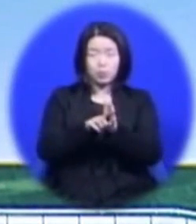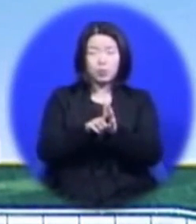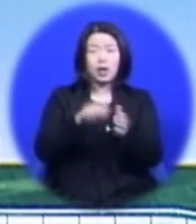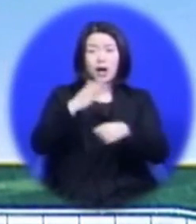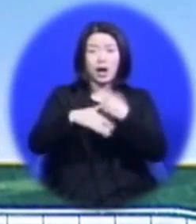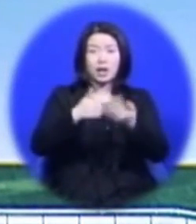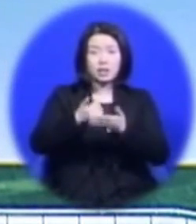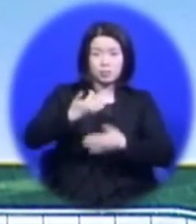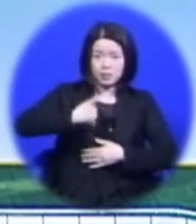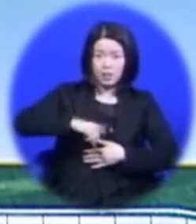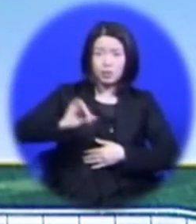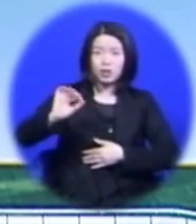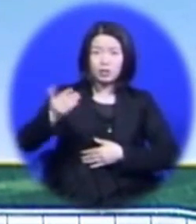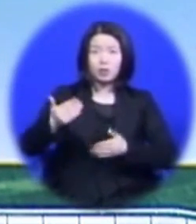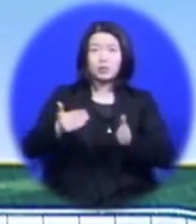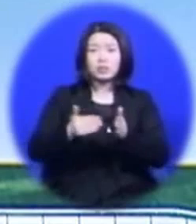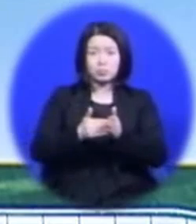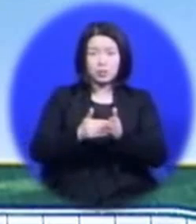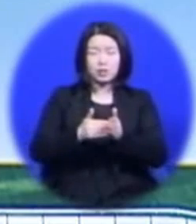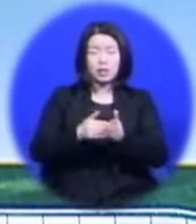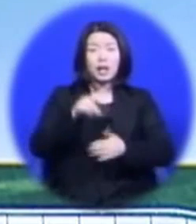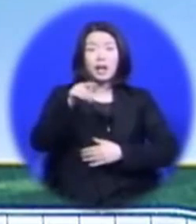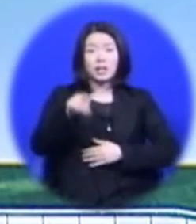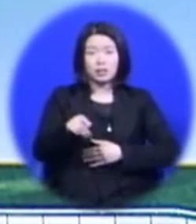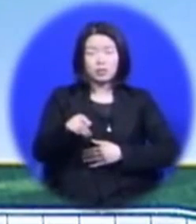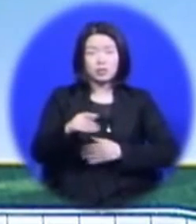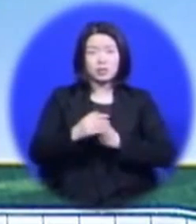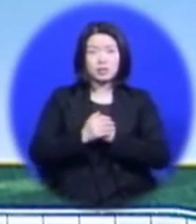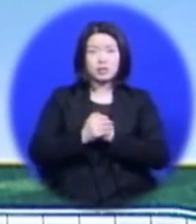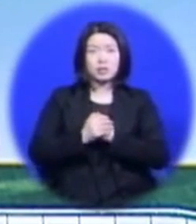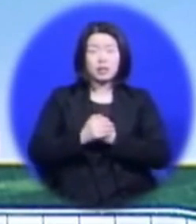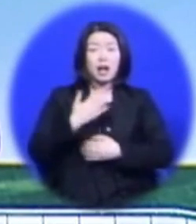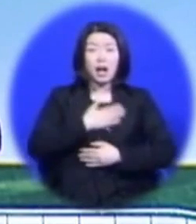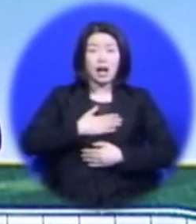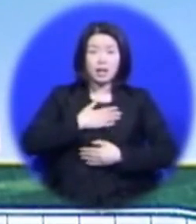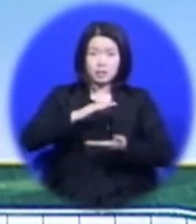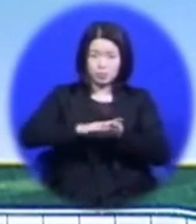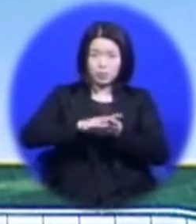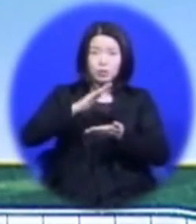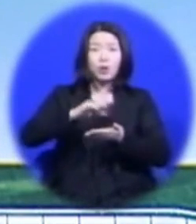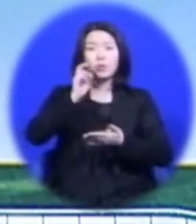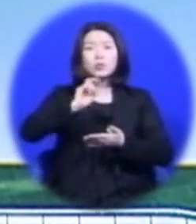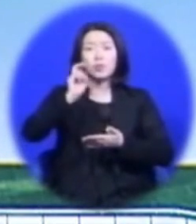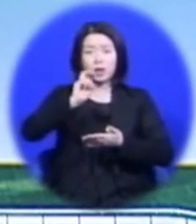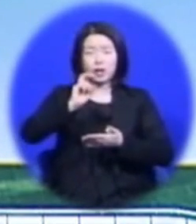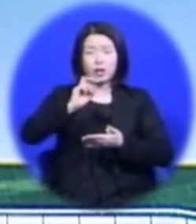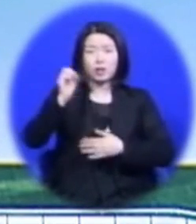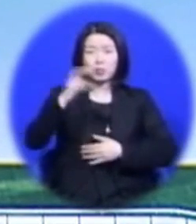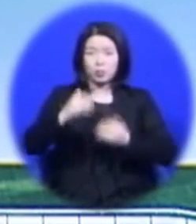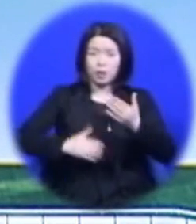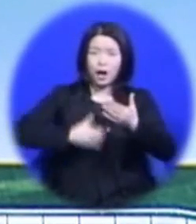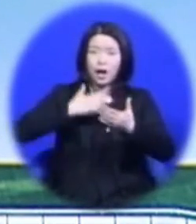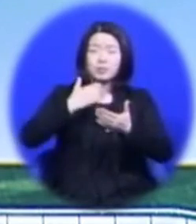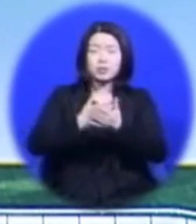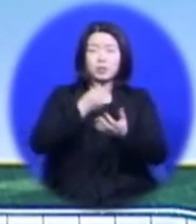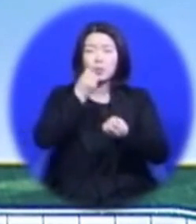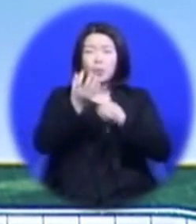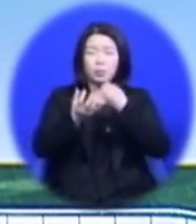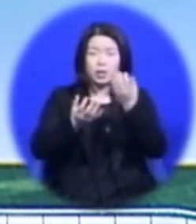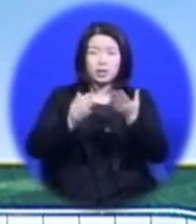자녀가 되었습니다. 이것이 가슴 뜨거운 노래요, 감격스러운 고백이